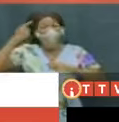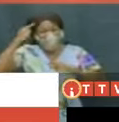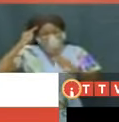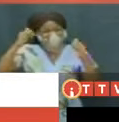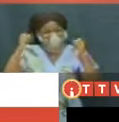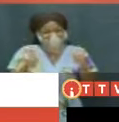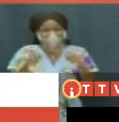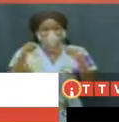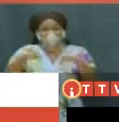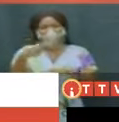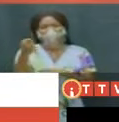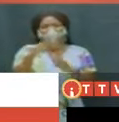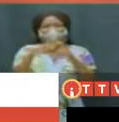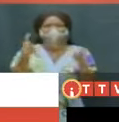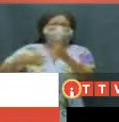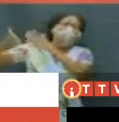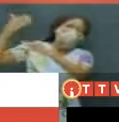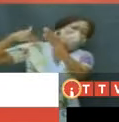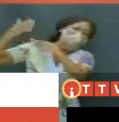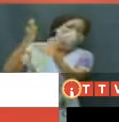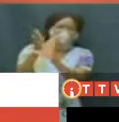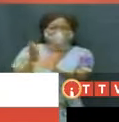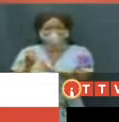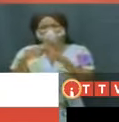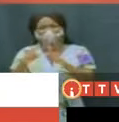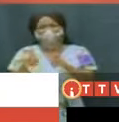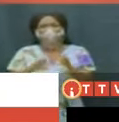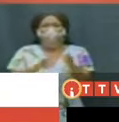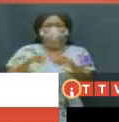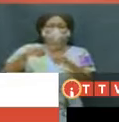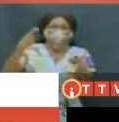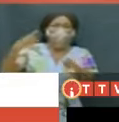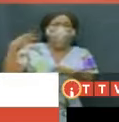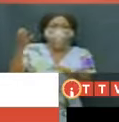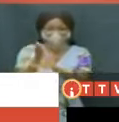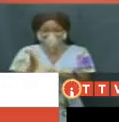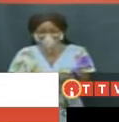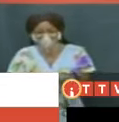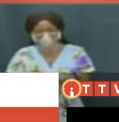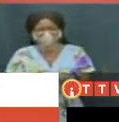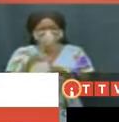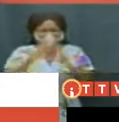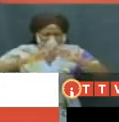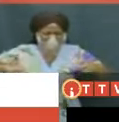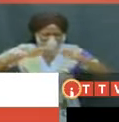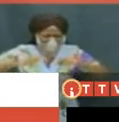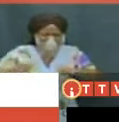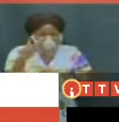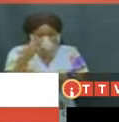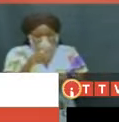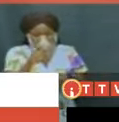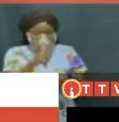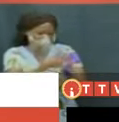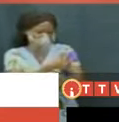kumaboma osiyana-siyana, amunika katemera amene. Komanso tikumaona zimezi kumachitika kumaiko kwina, kumaiko